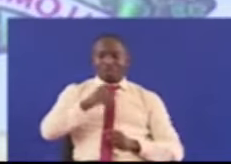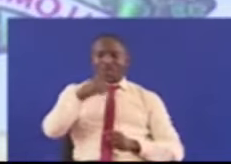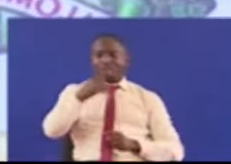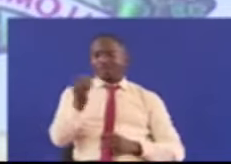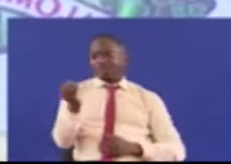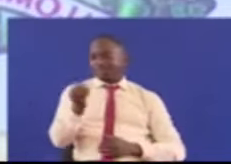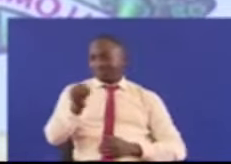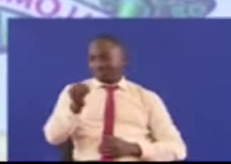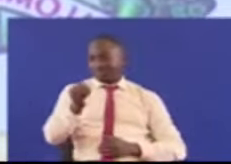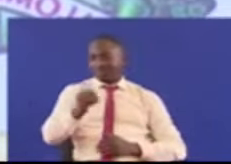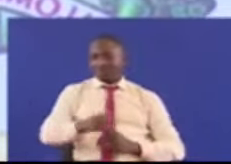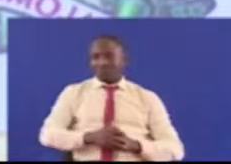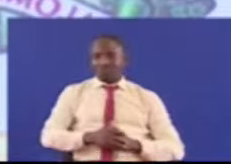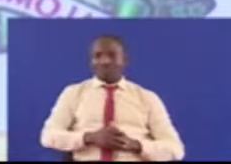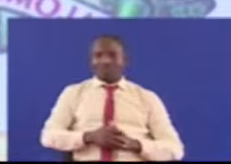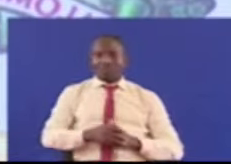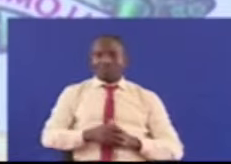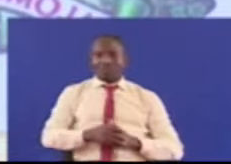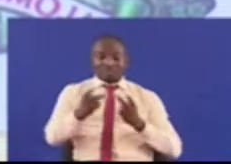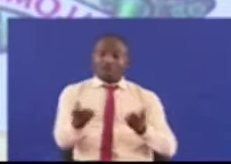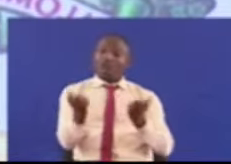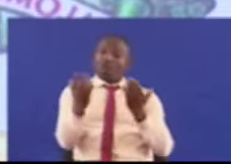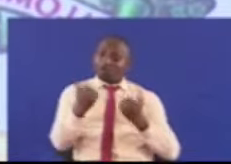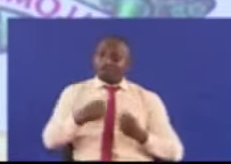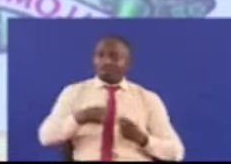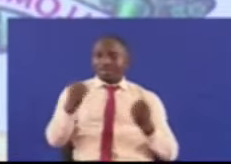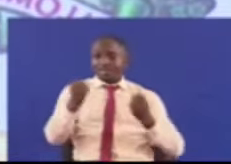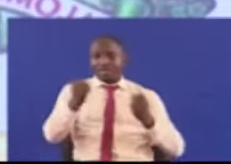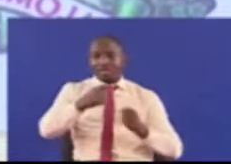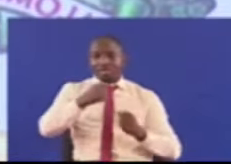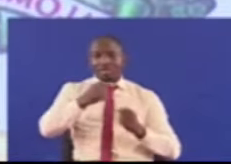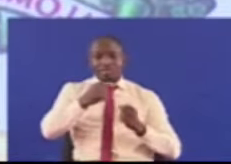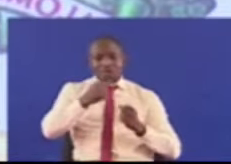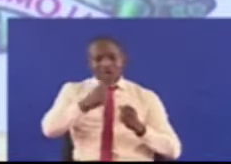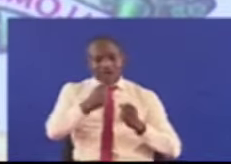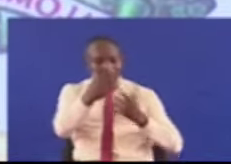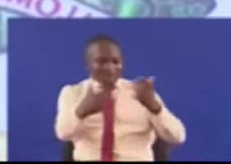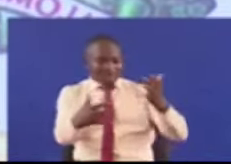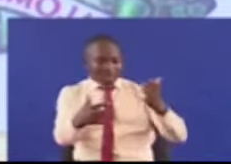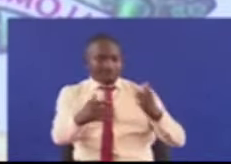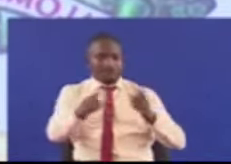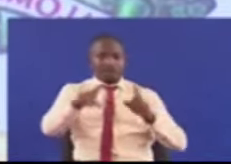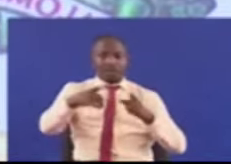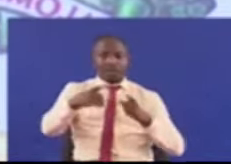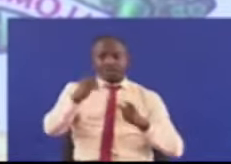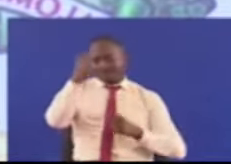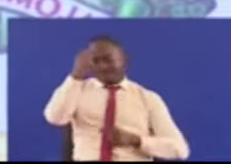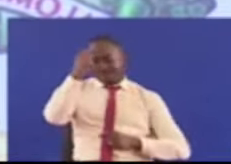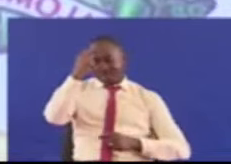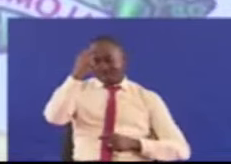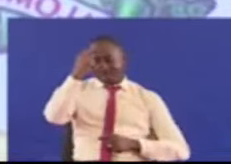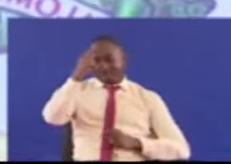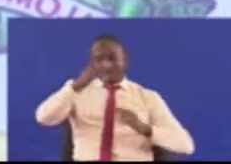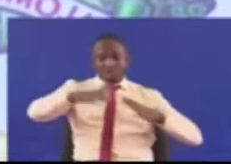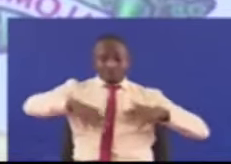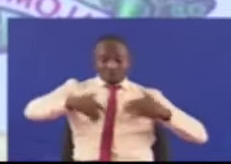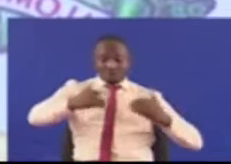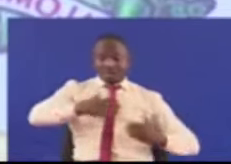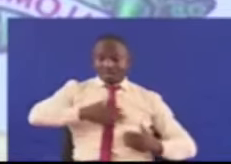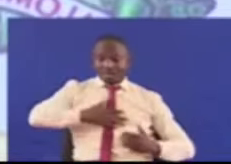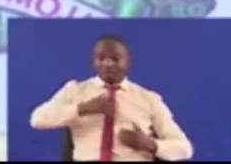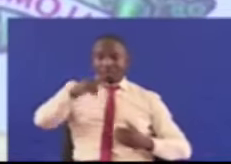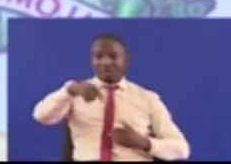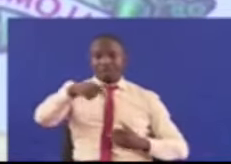kwa kadri nitakavyoweza. Nitajitahidi niyafanye mengi, lakini nadhani kwa furaha